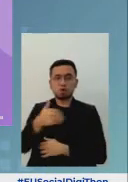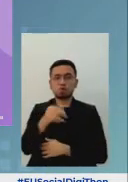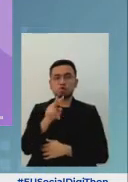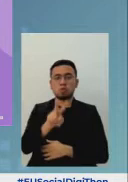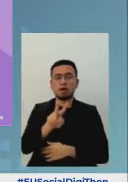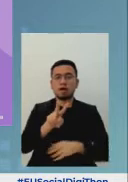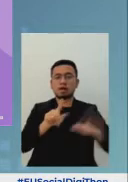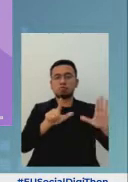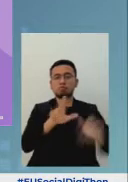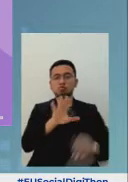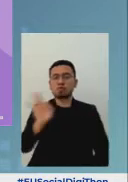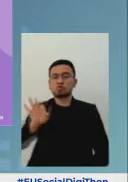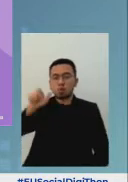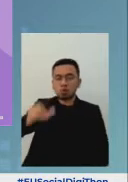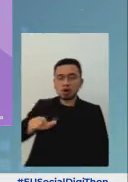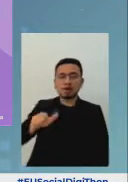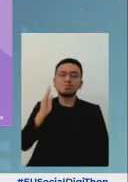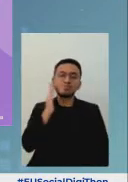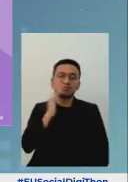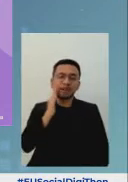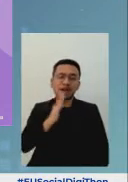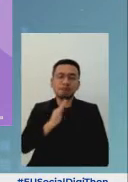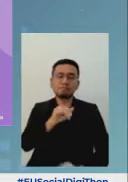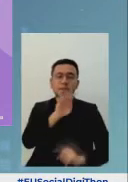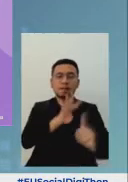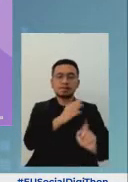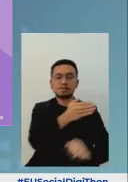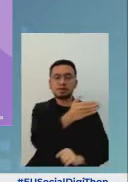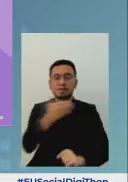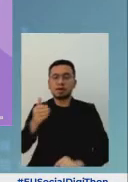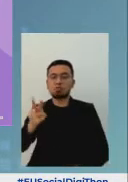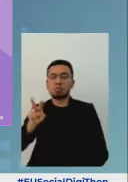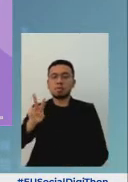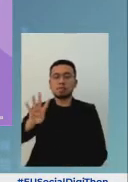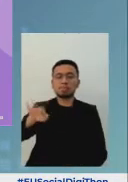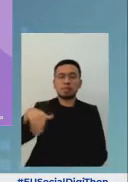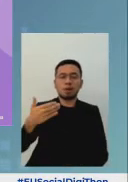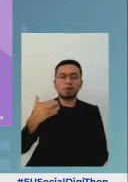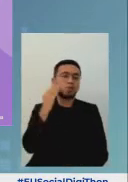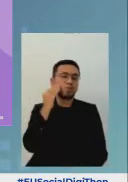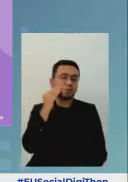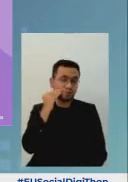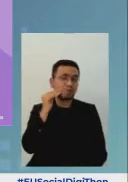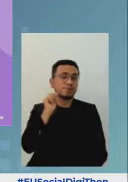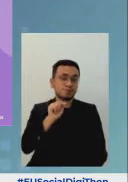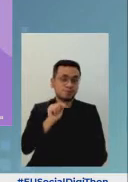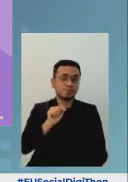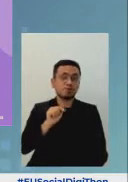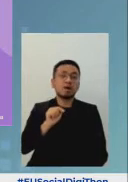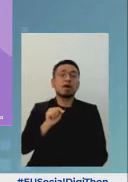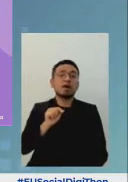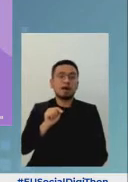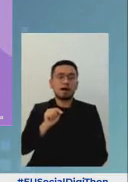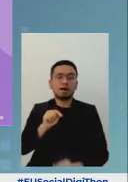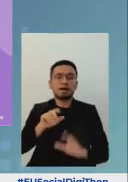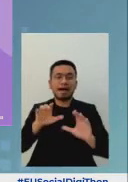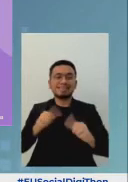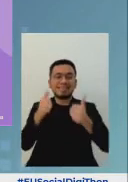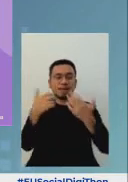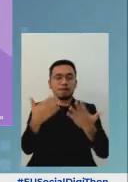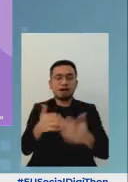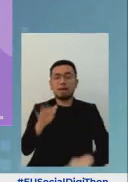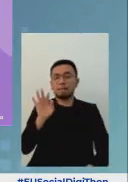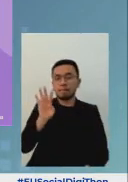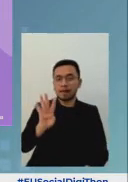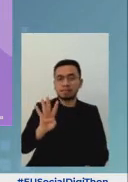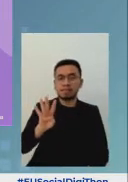2.777 anak muda 14-24 tahun yang mengisi survei UNICEF lewat YouReport, itu menyampaikan bahwa 45%